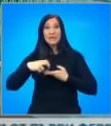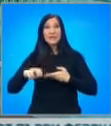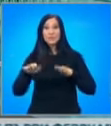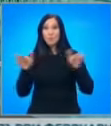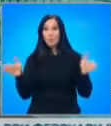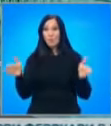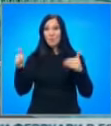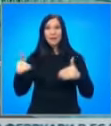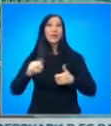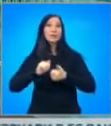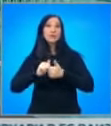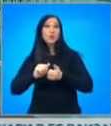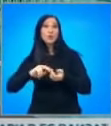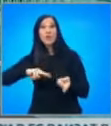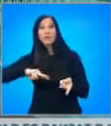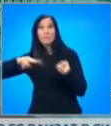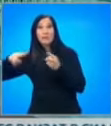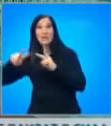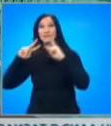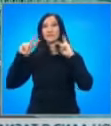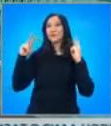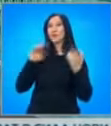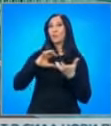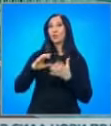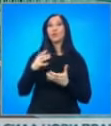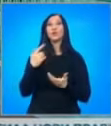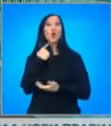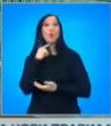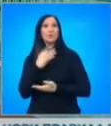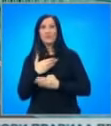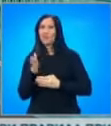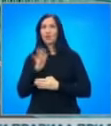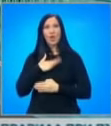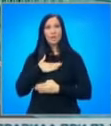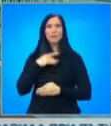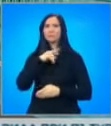спорта и се пренесе в света на политиката. И че губещ винаги ще има.